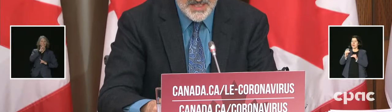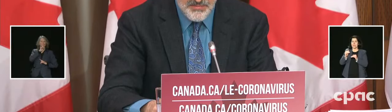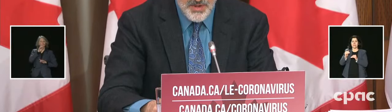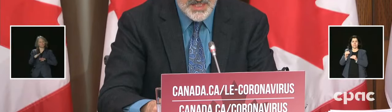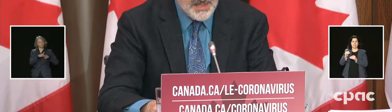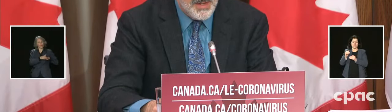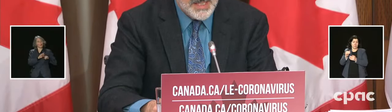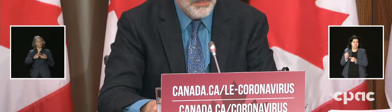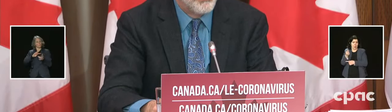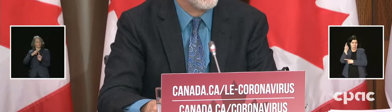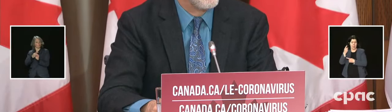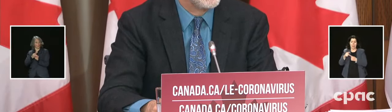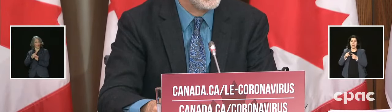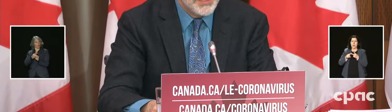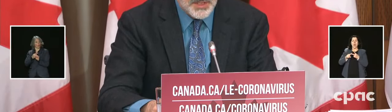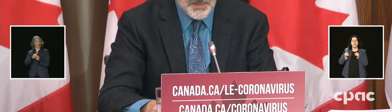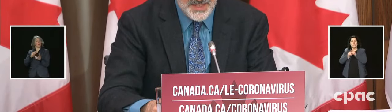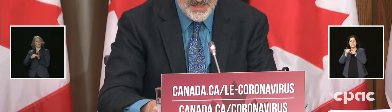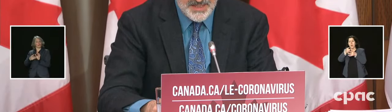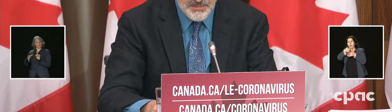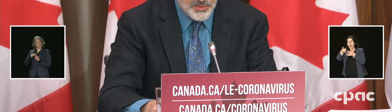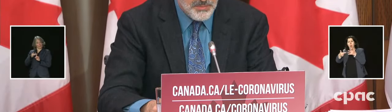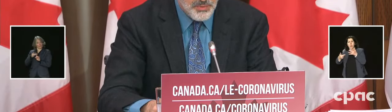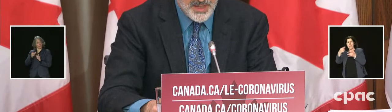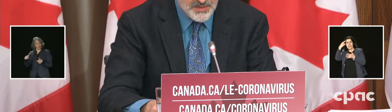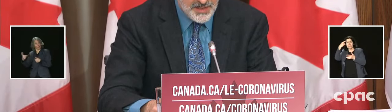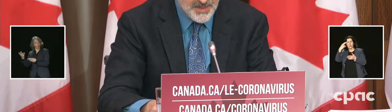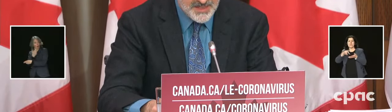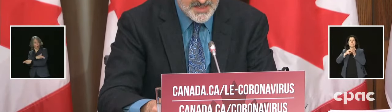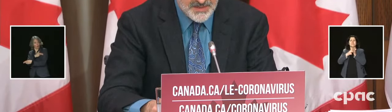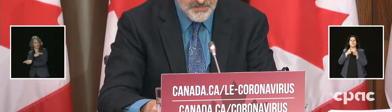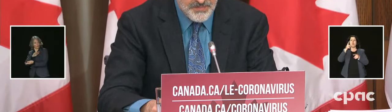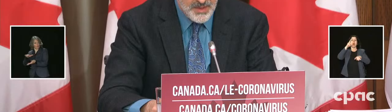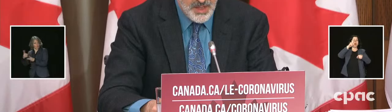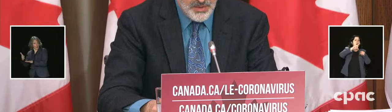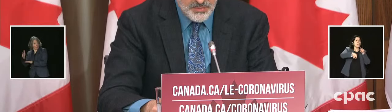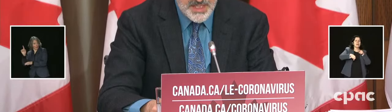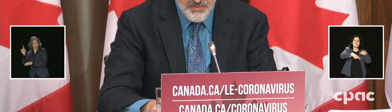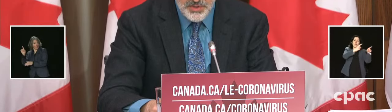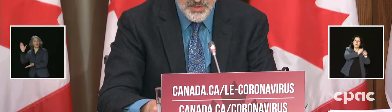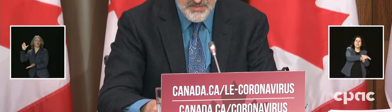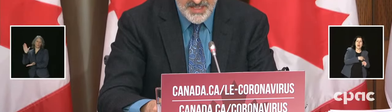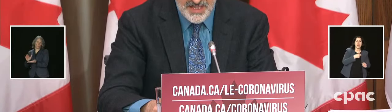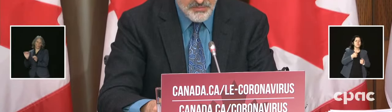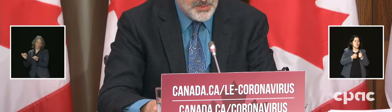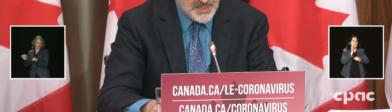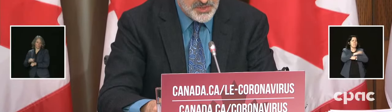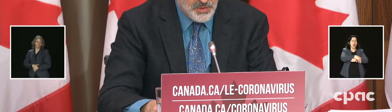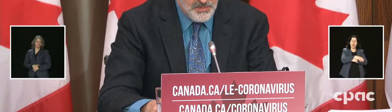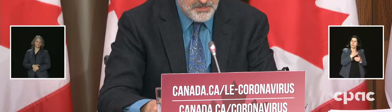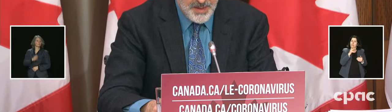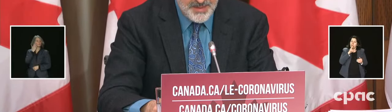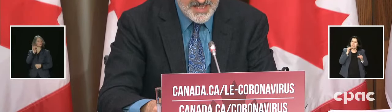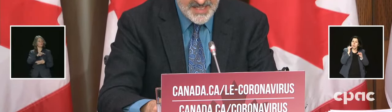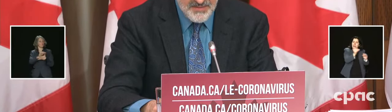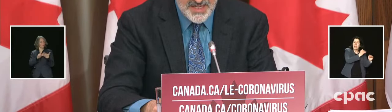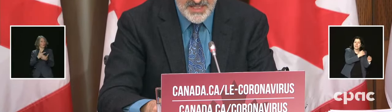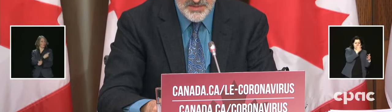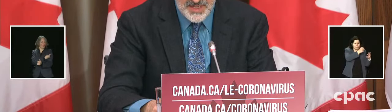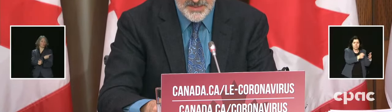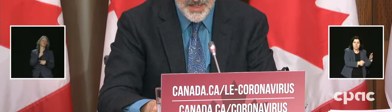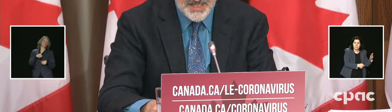fait de savoir si ces vaccins peuvent vous empêcher d'être hospitalisé ou de mourir de la maladie. Nous savons que tous les vaccins vous protégeront. Parmi les